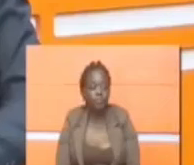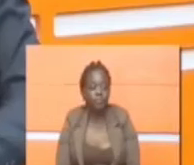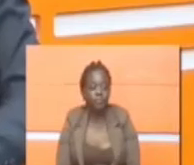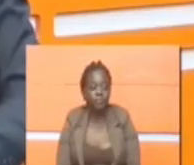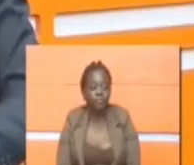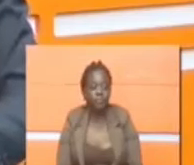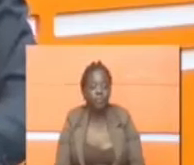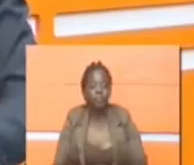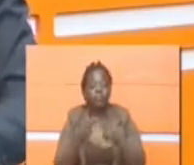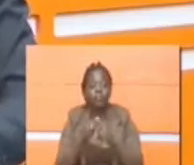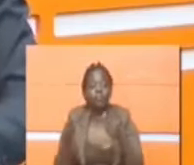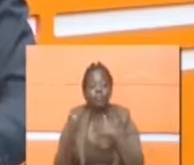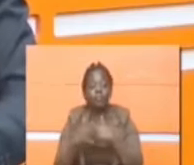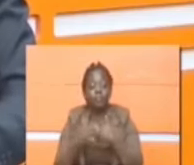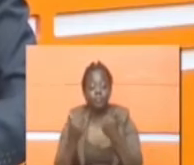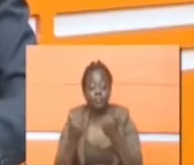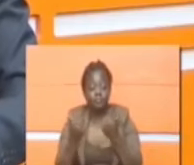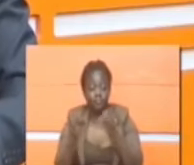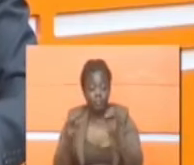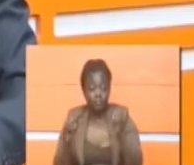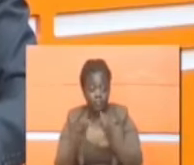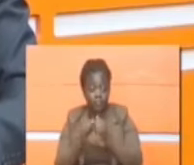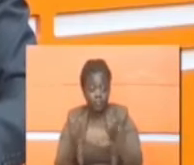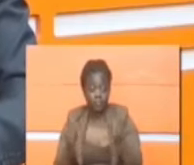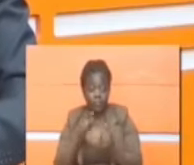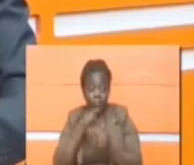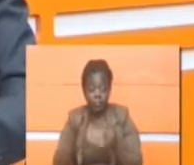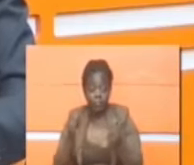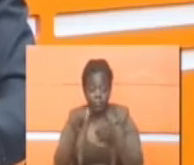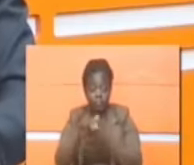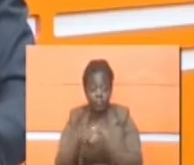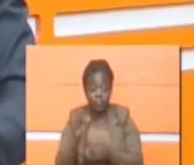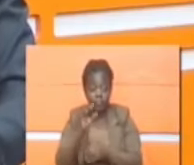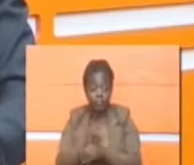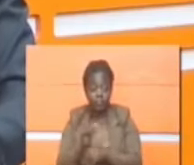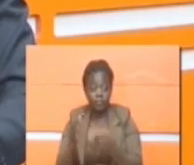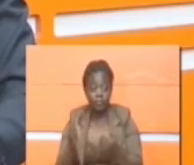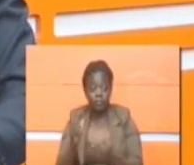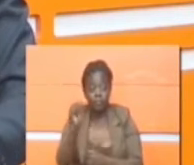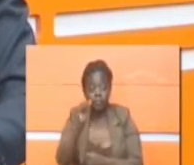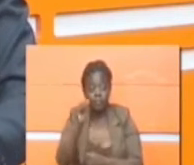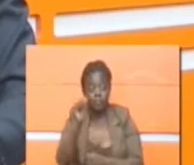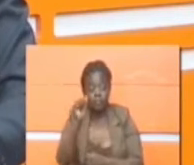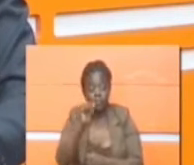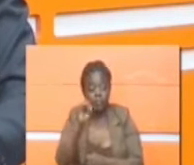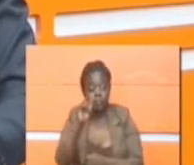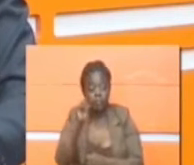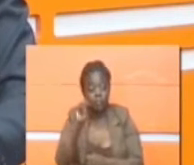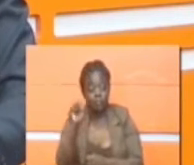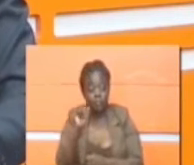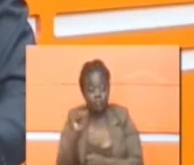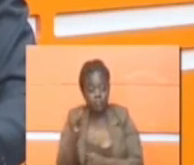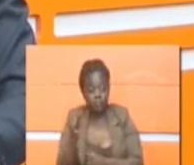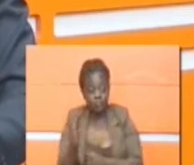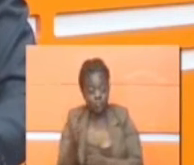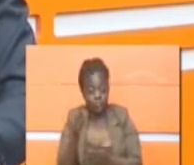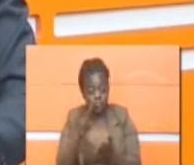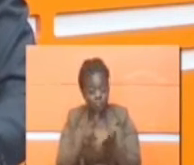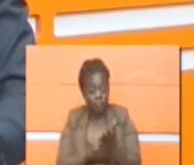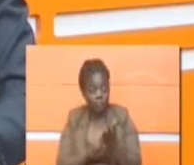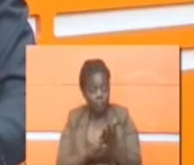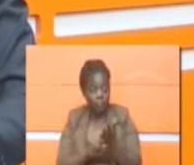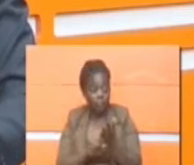Nga tunaatera okufundikira agataliiko nfuufu, abaami abafumbo mu kkanisa ya All Saints Bulamu bano